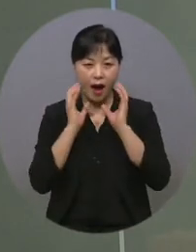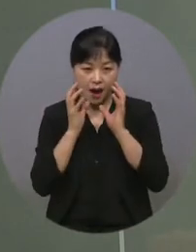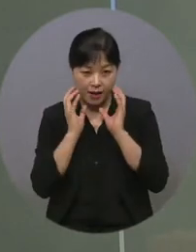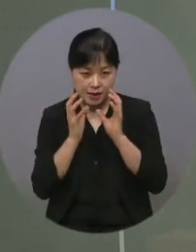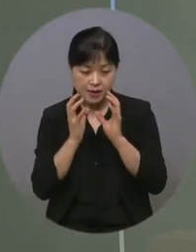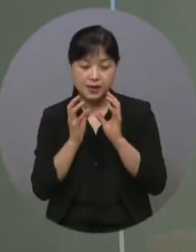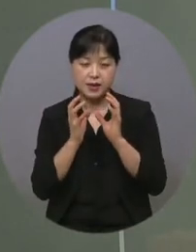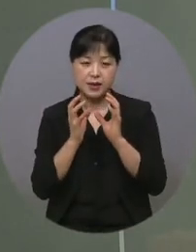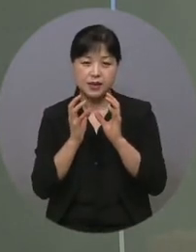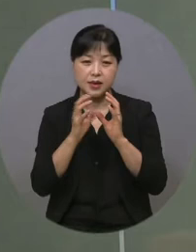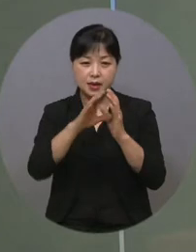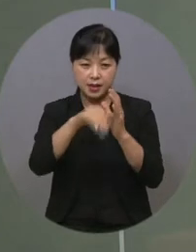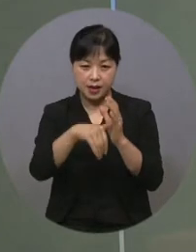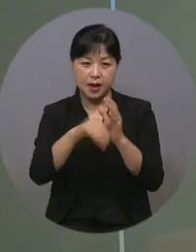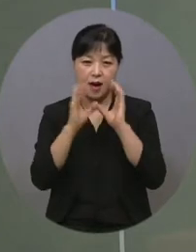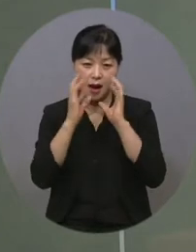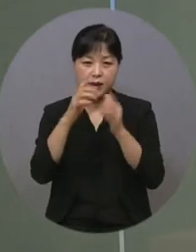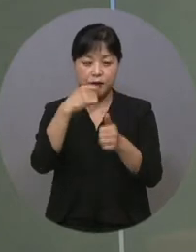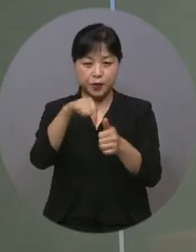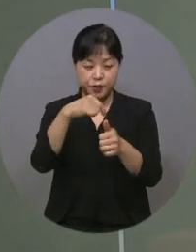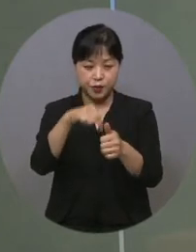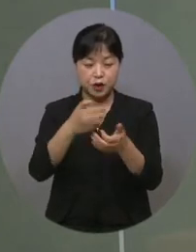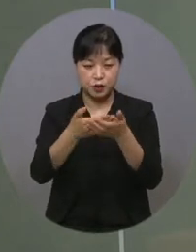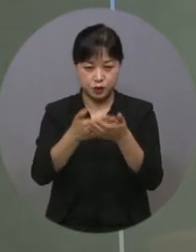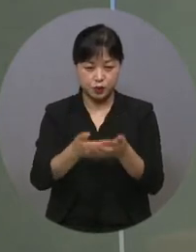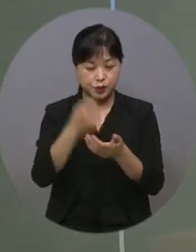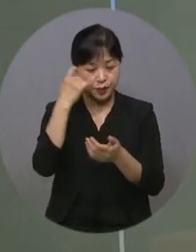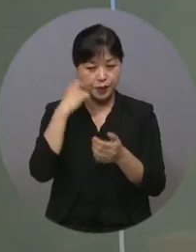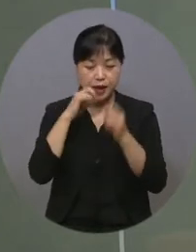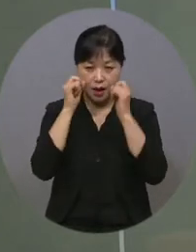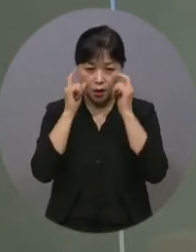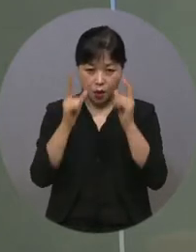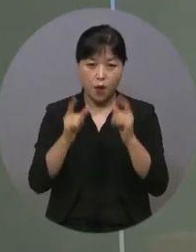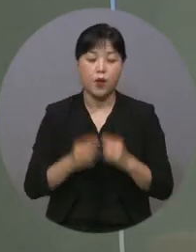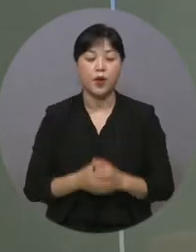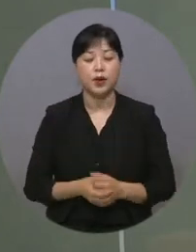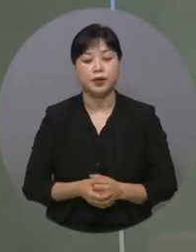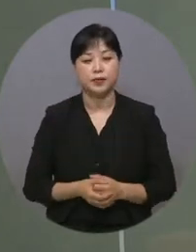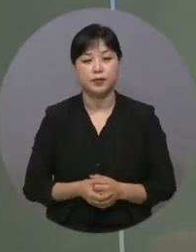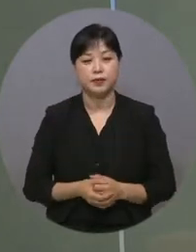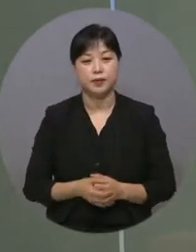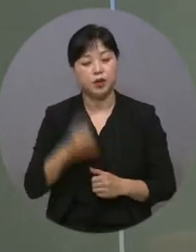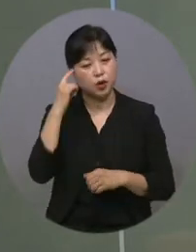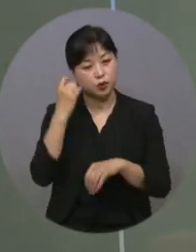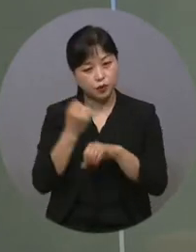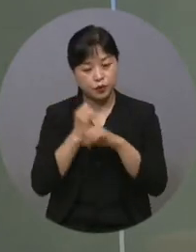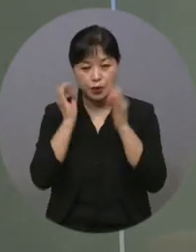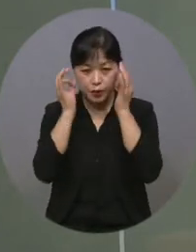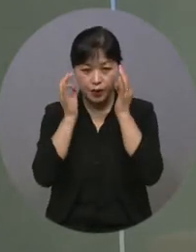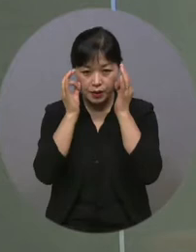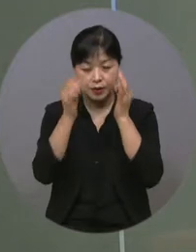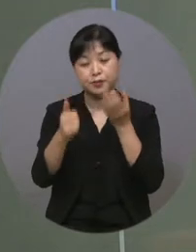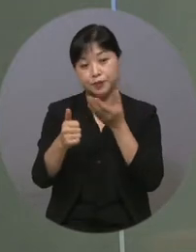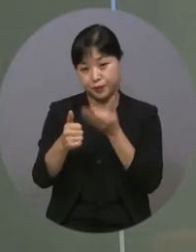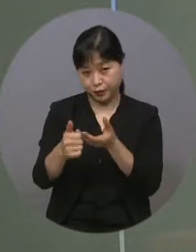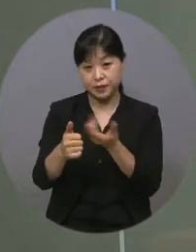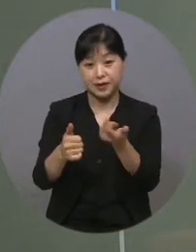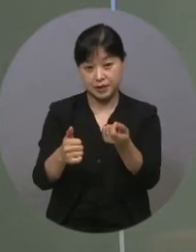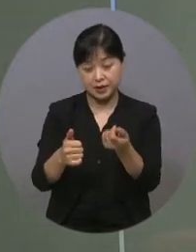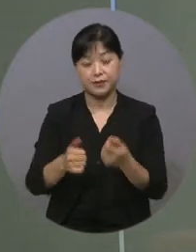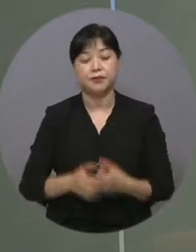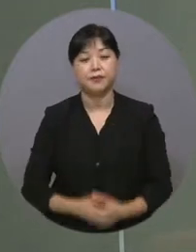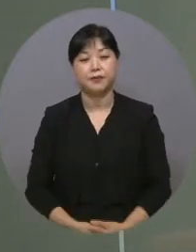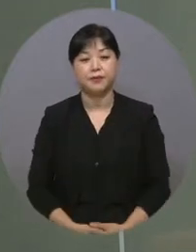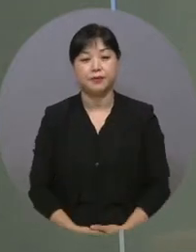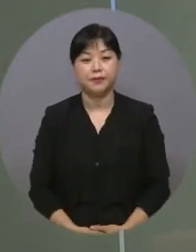유년기의 유아들의 교육의 중요성을 느끼시고 특별히 연구 노력하신 분으로 제가 알고